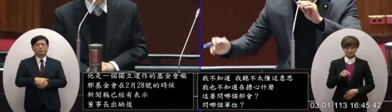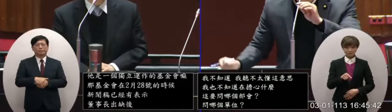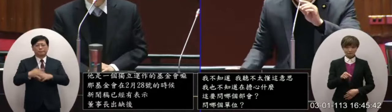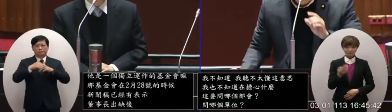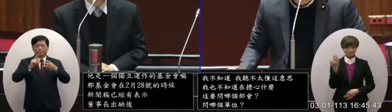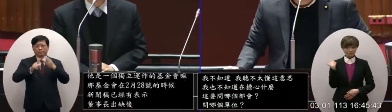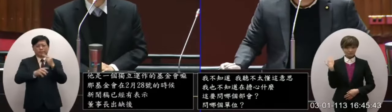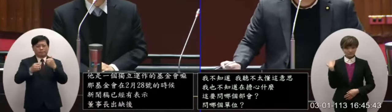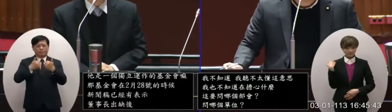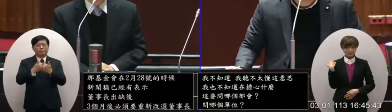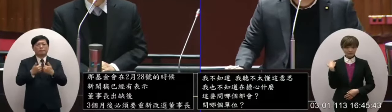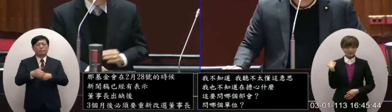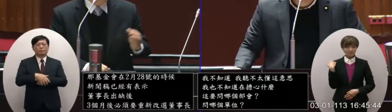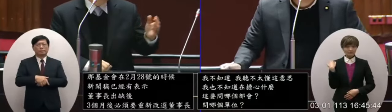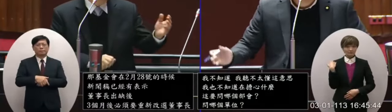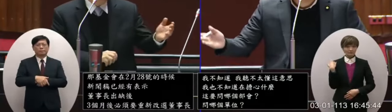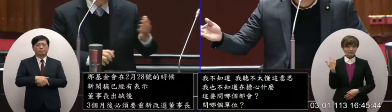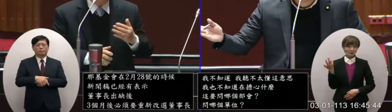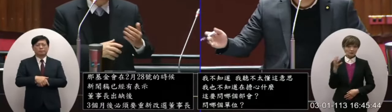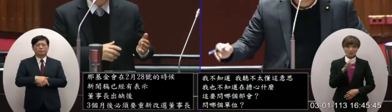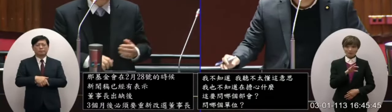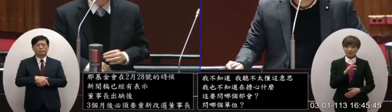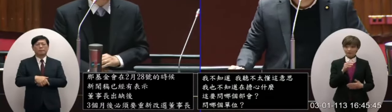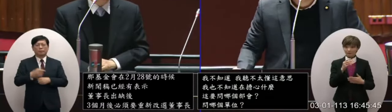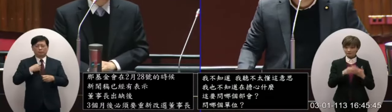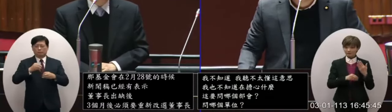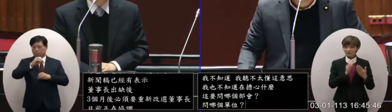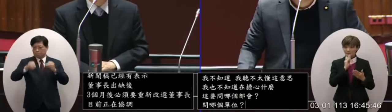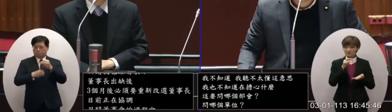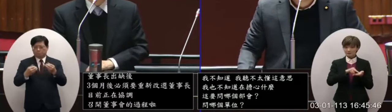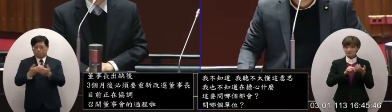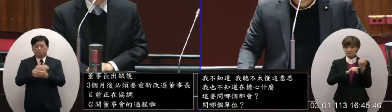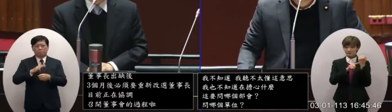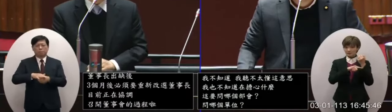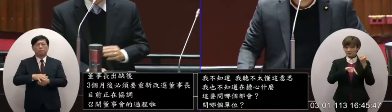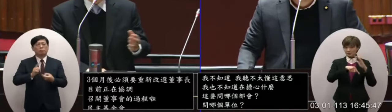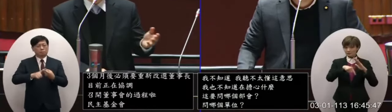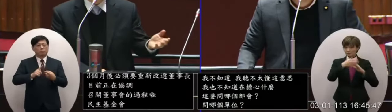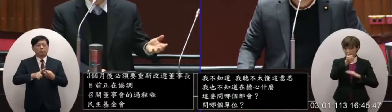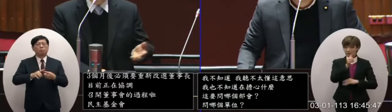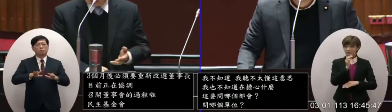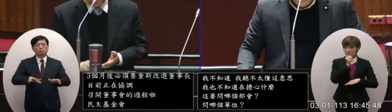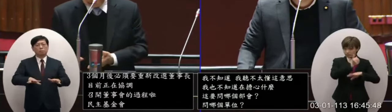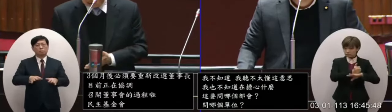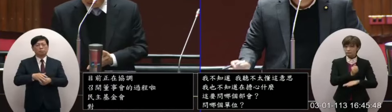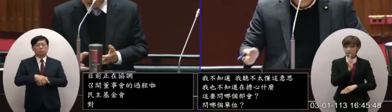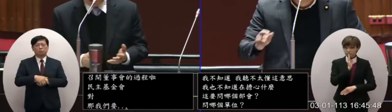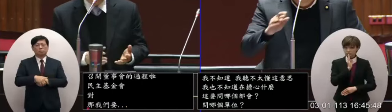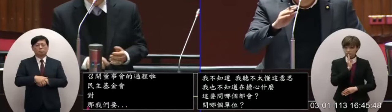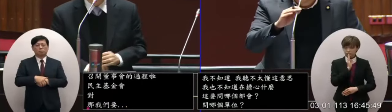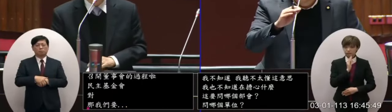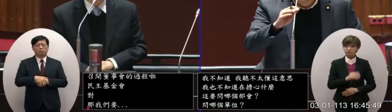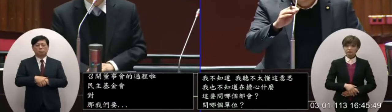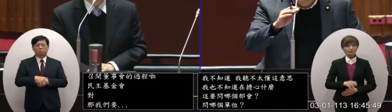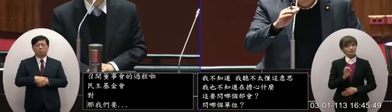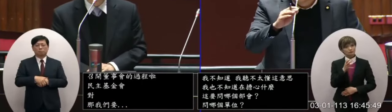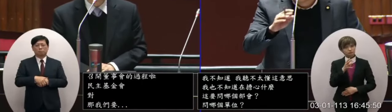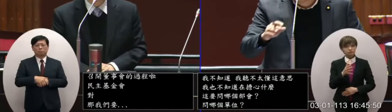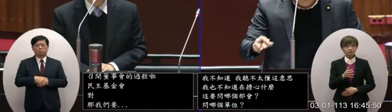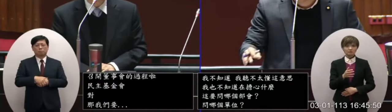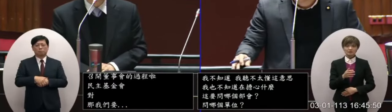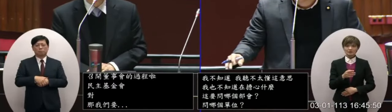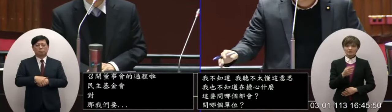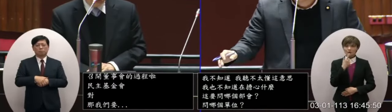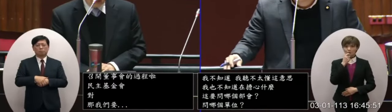主基金会，对 对，那赵冠廷是我们的立法院长嘛，对对 对啊。现在就是董事会， 为什么那个执政党的委员会